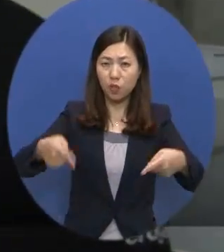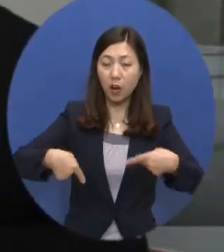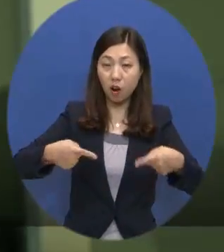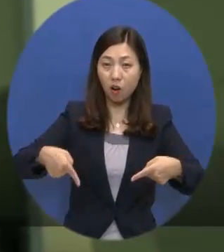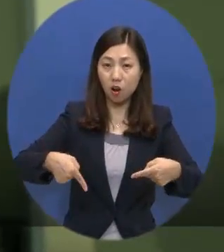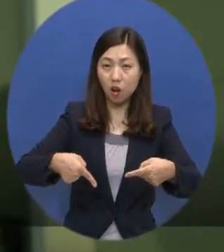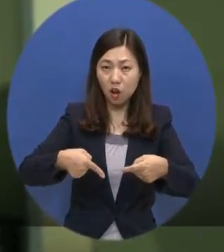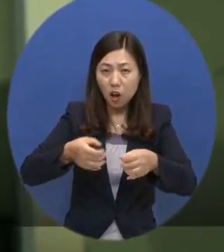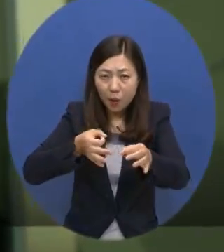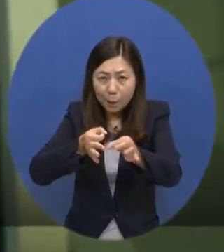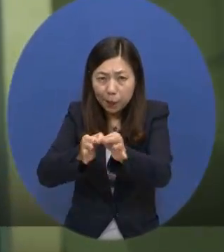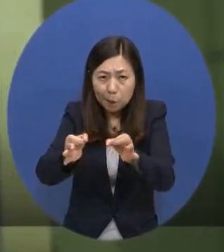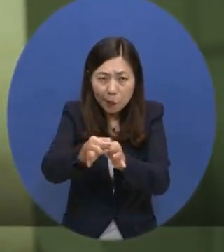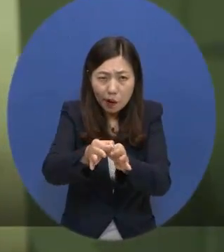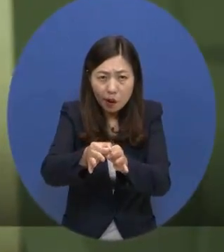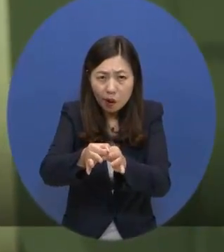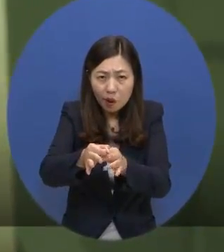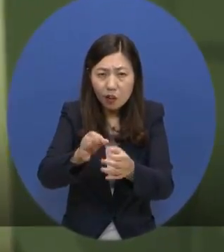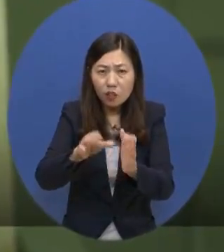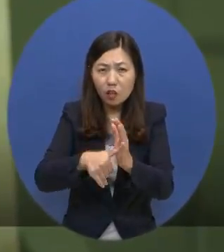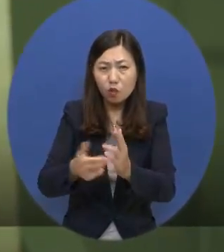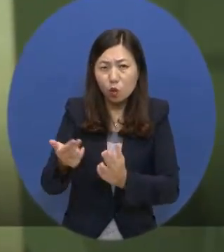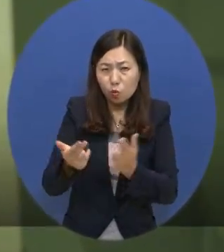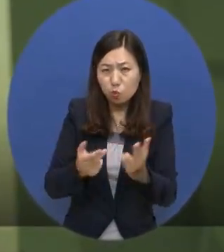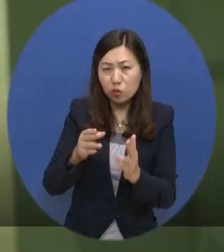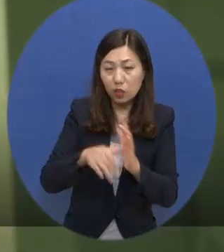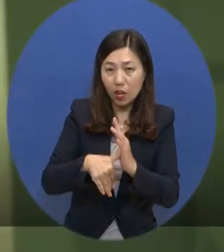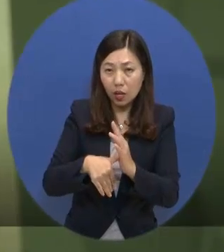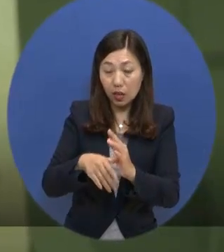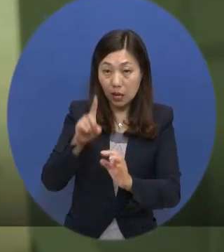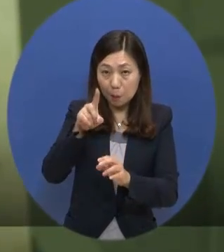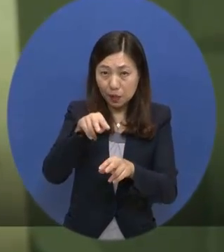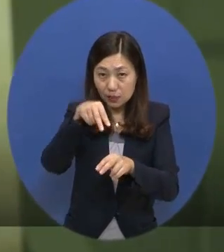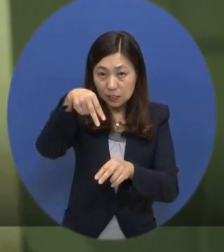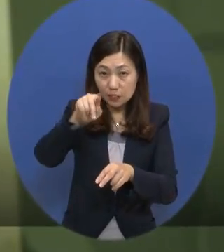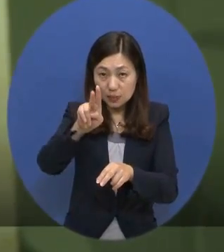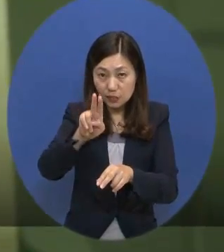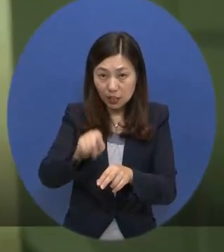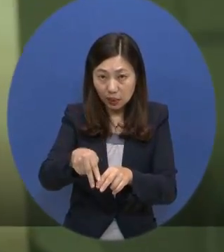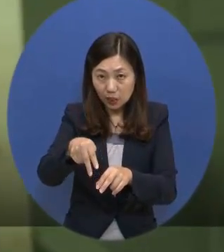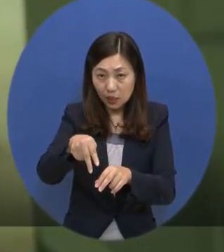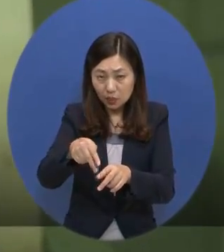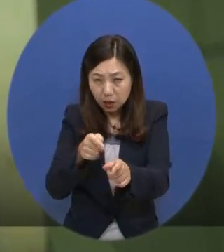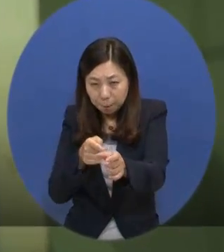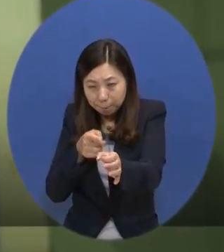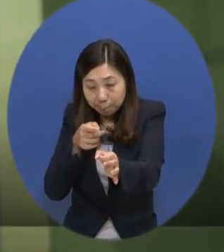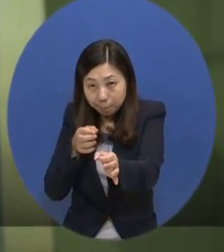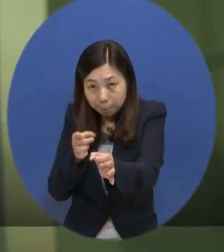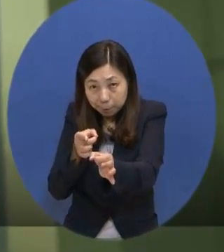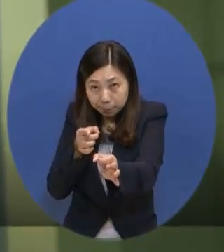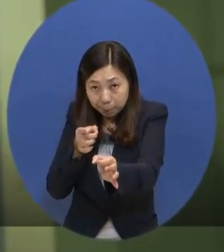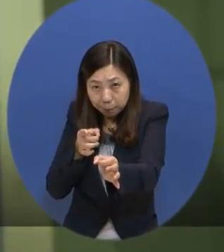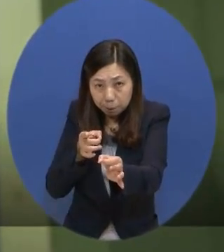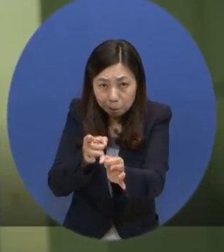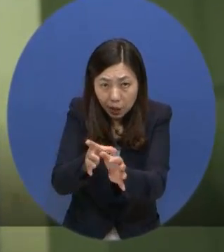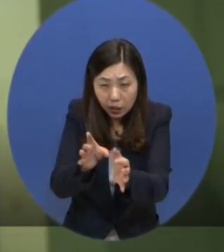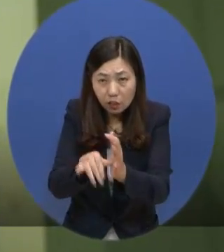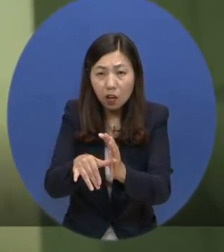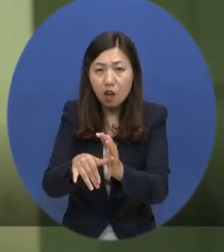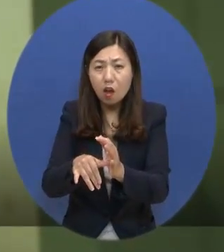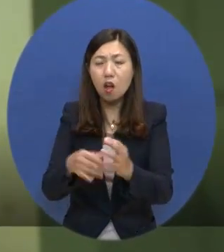경우는 조율을 하는 데 있어서 샷을 이제 설정을 처음에 하는데 그게 대화가 충분하지